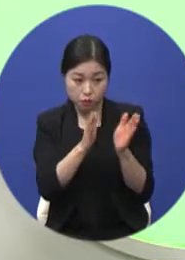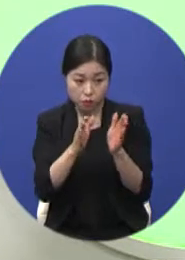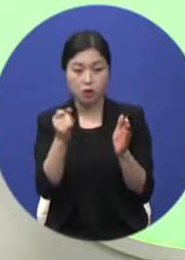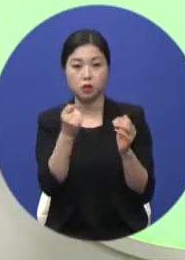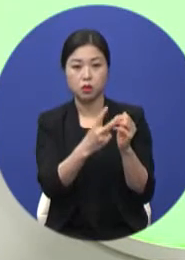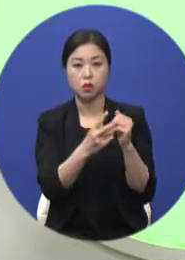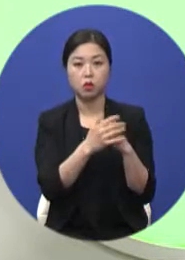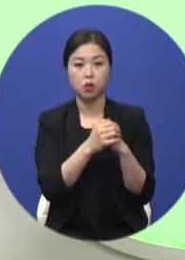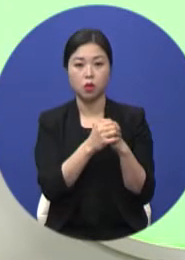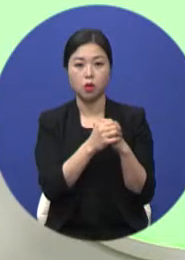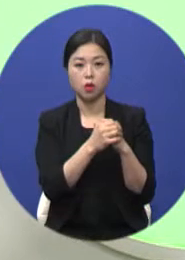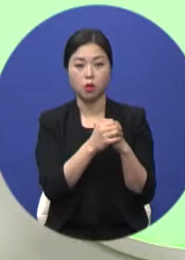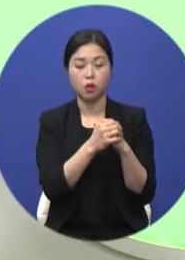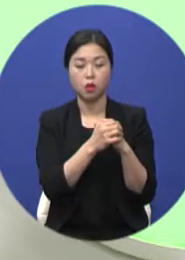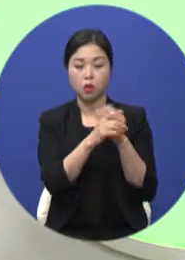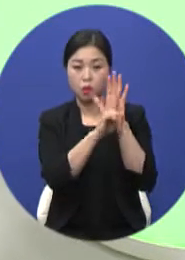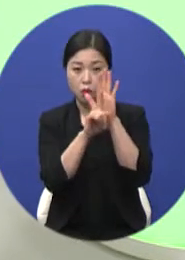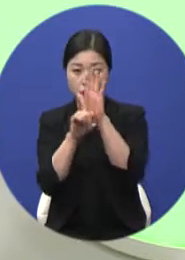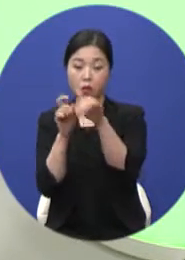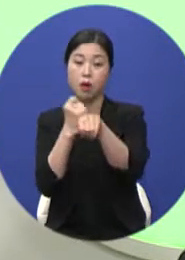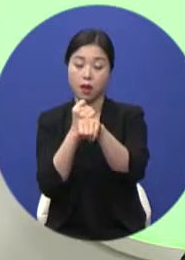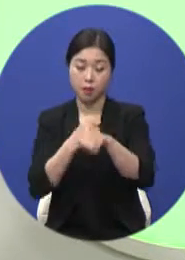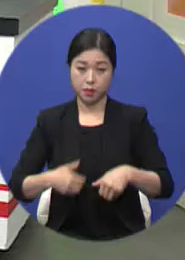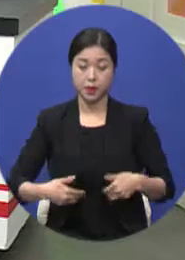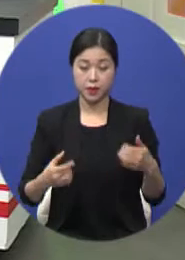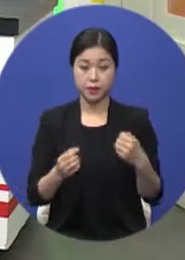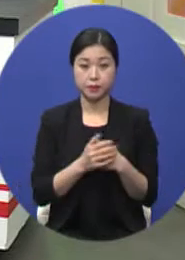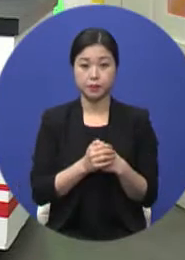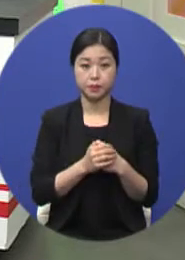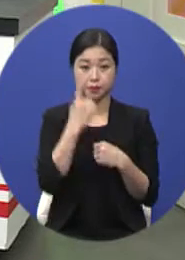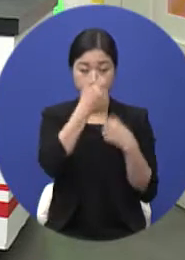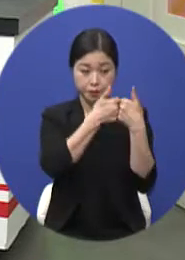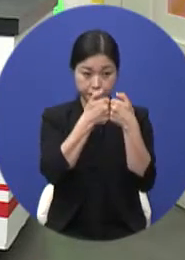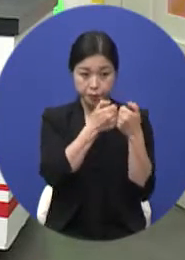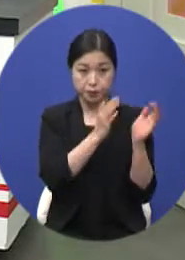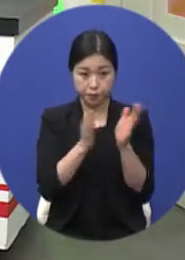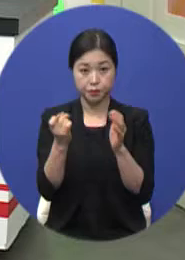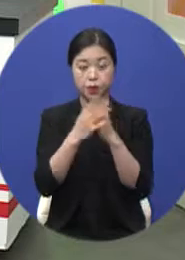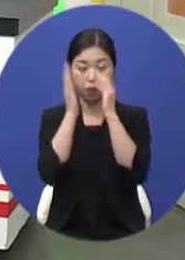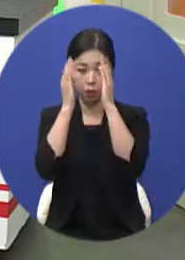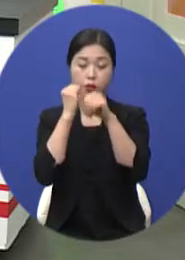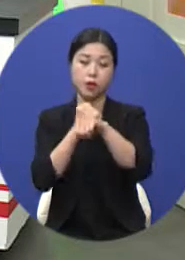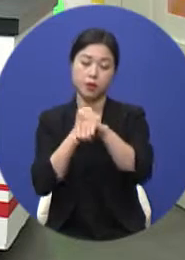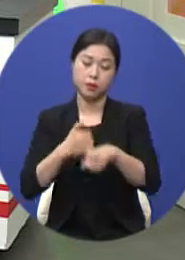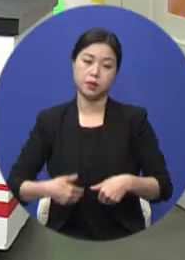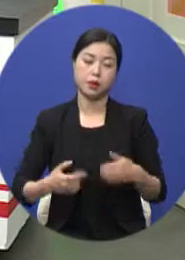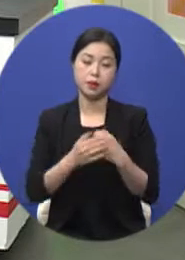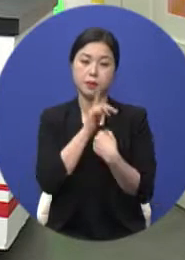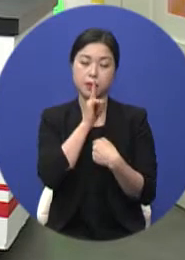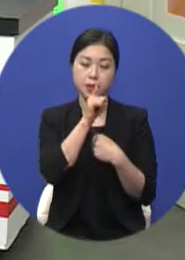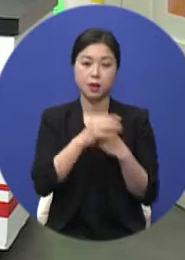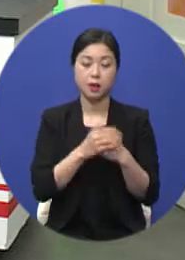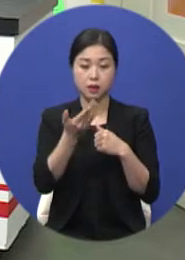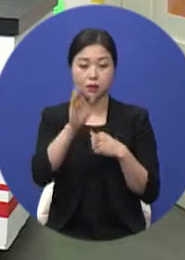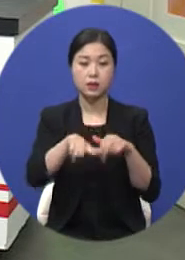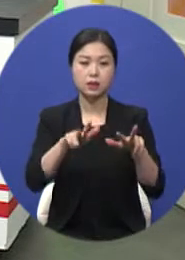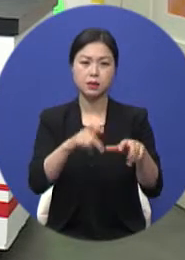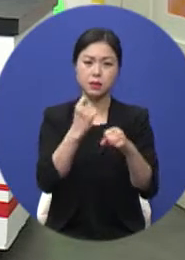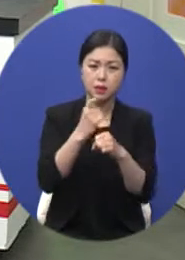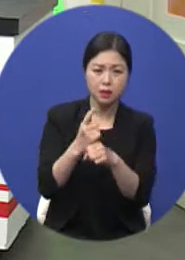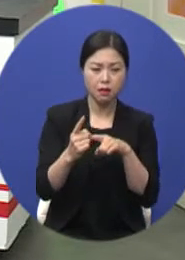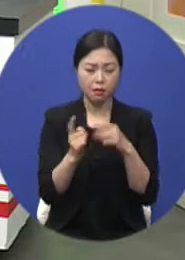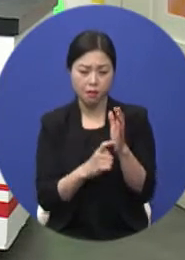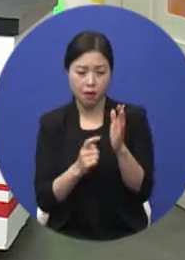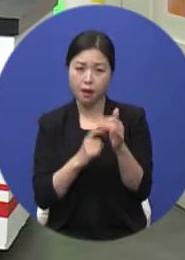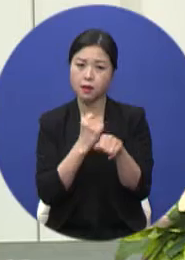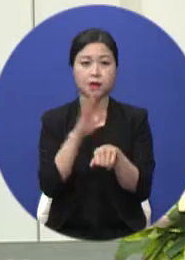공부다. 자기소개서 제대로 준비하고 네. 또 면접 준비하고 공부하고. 그러나 지금 당장 할 거는 아니다. 우리